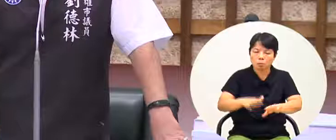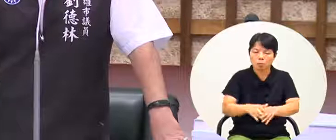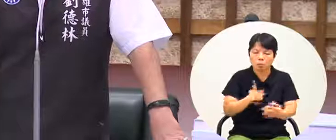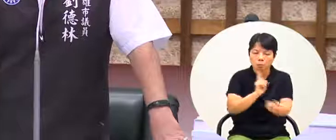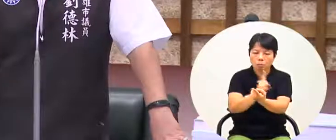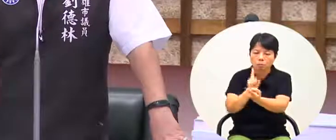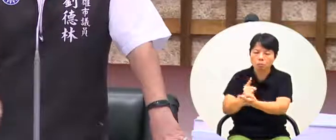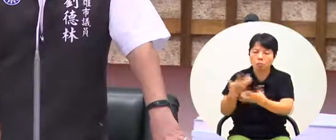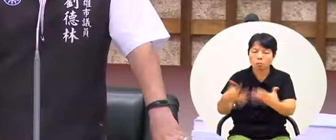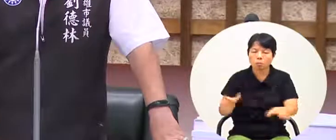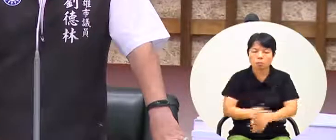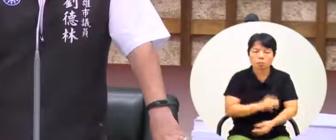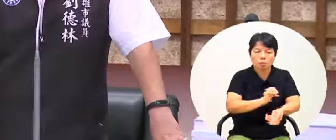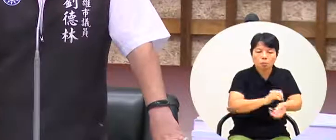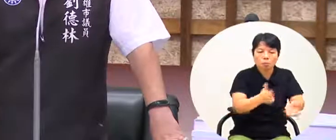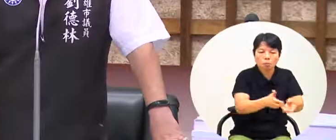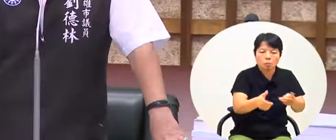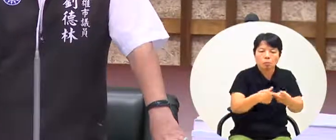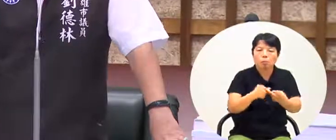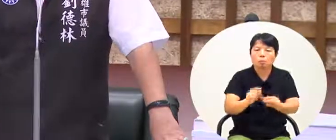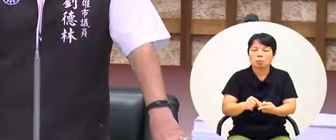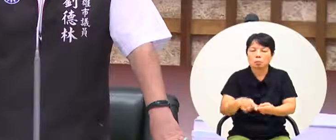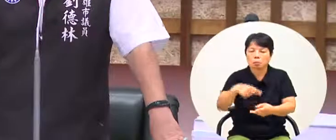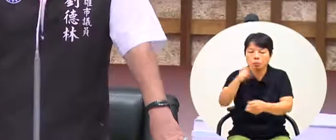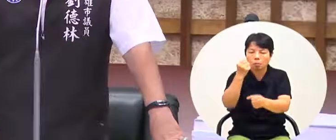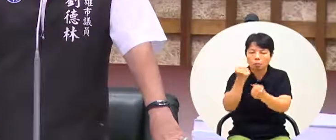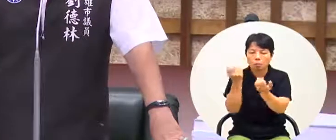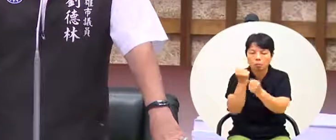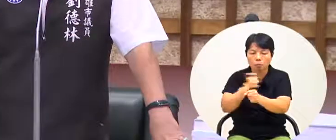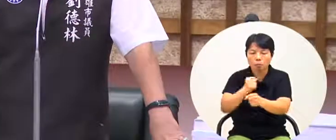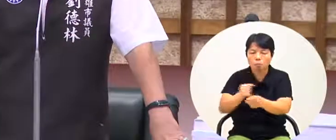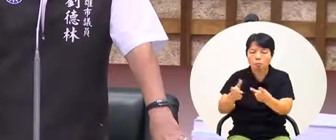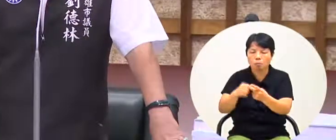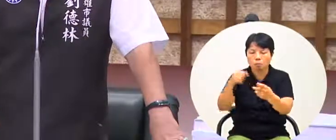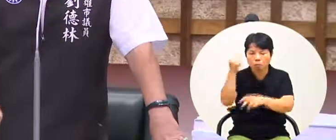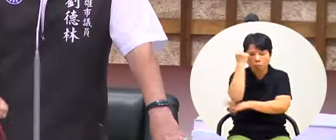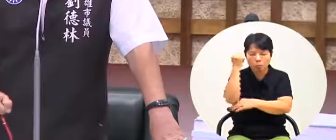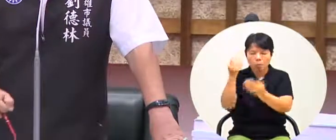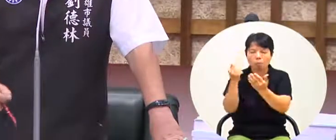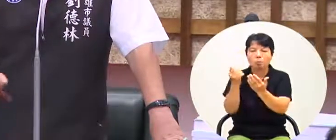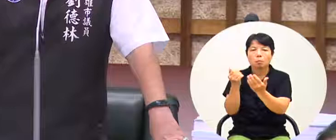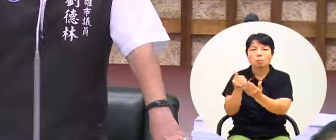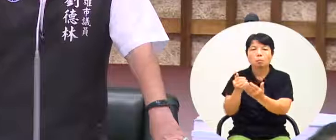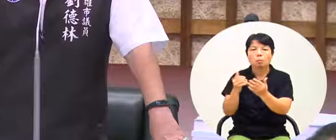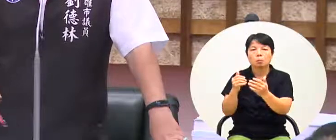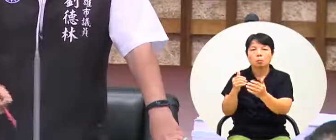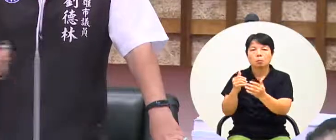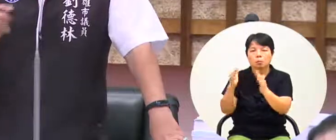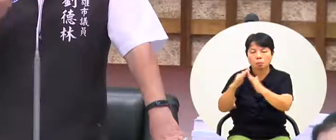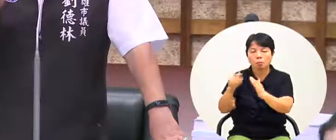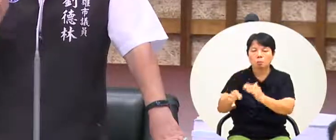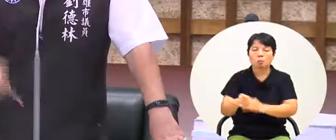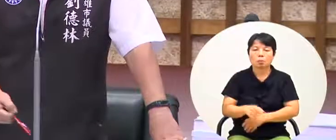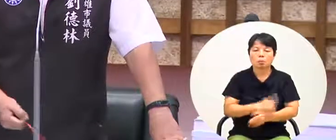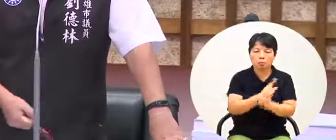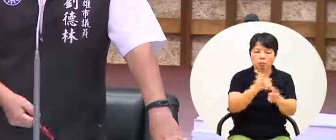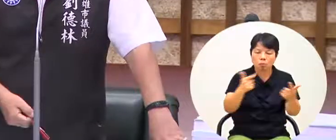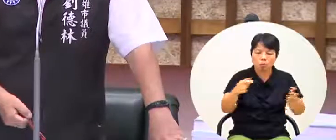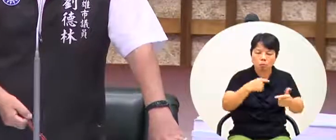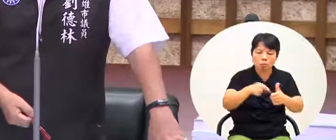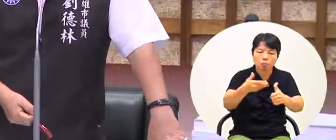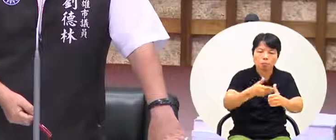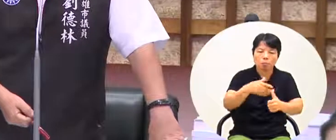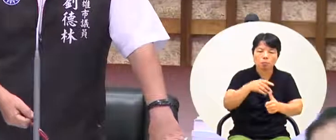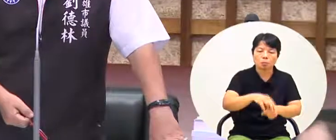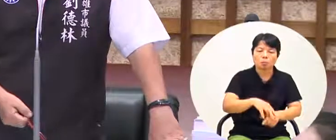业还有住宅这些种种的一个，还有教育，这种种零零的。那我们现在针对你督